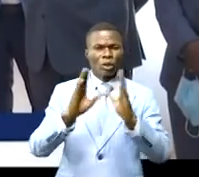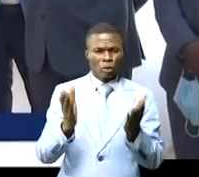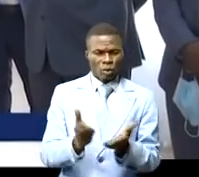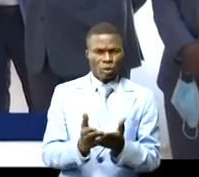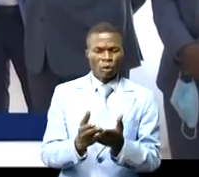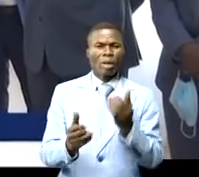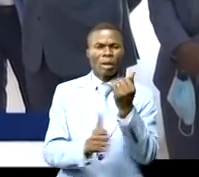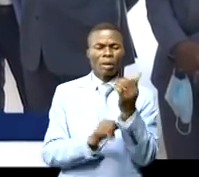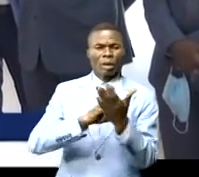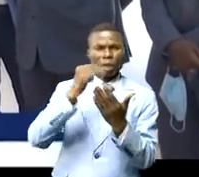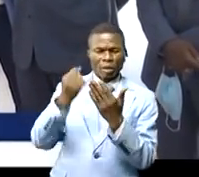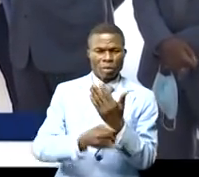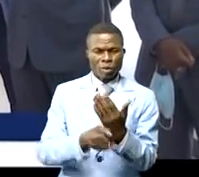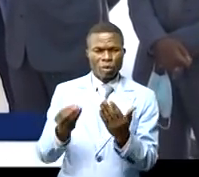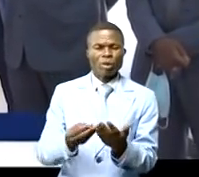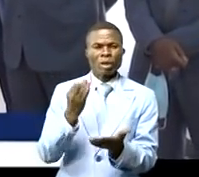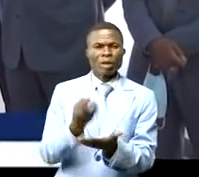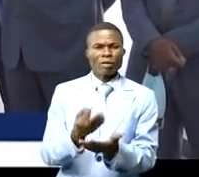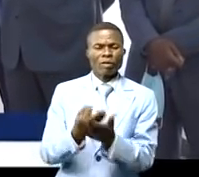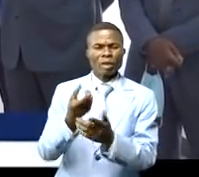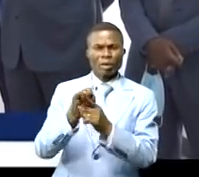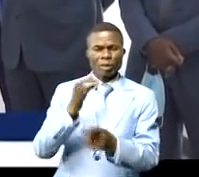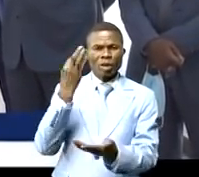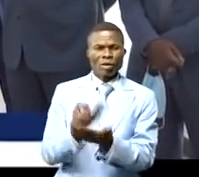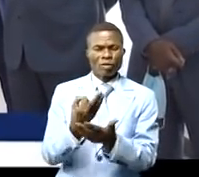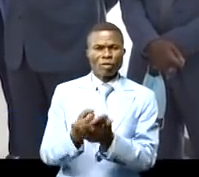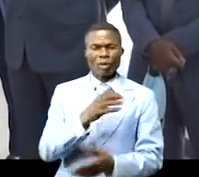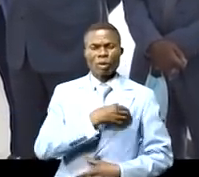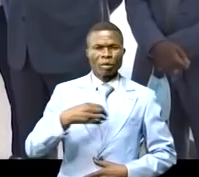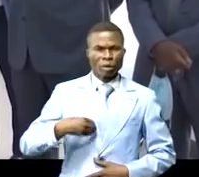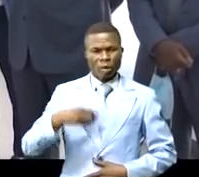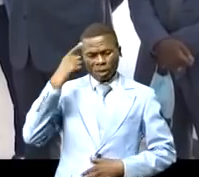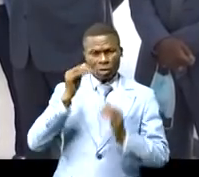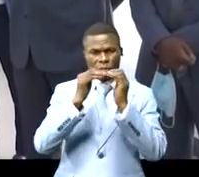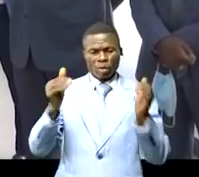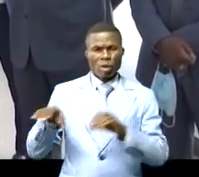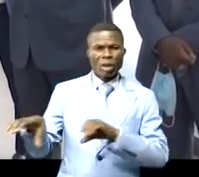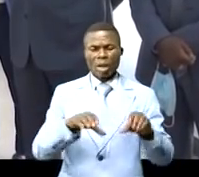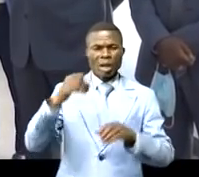les projets financés par le Fonds des femmes pour la paix et l'action